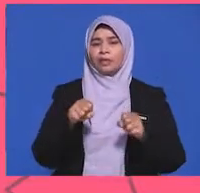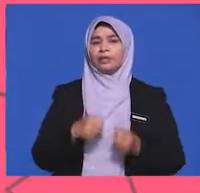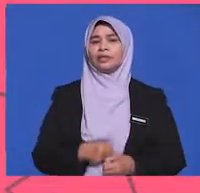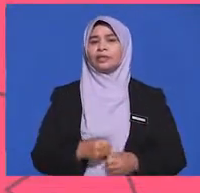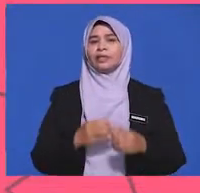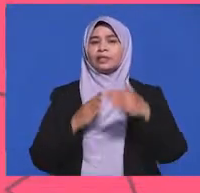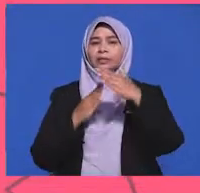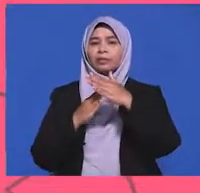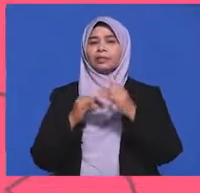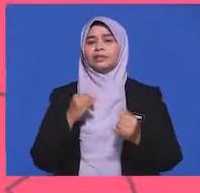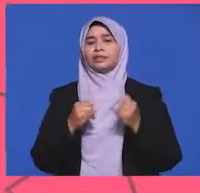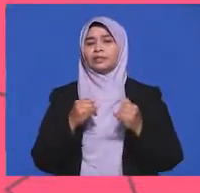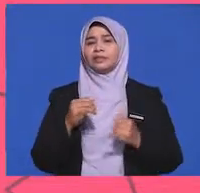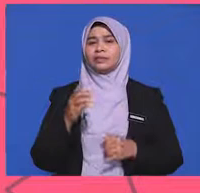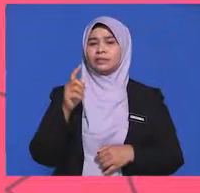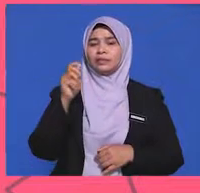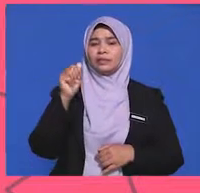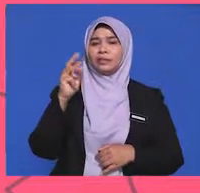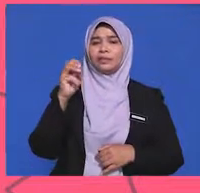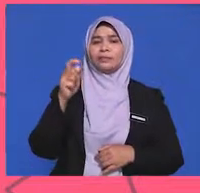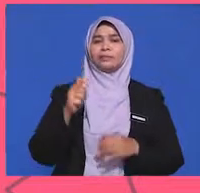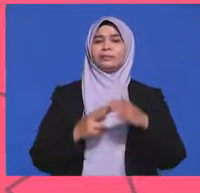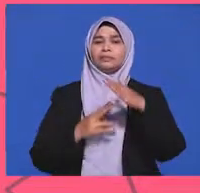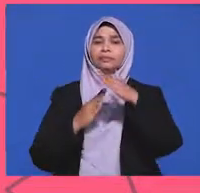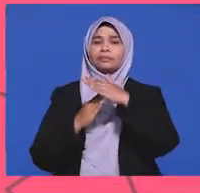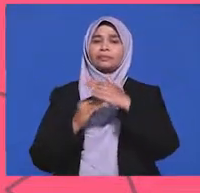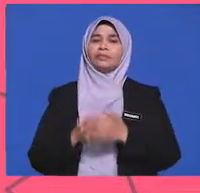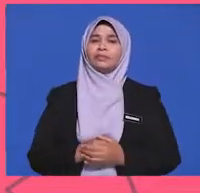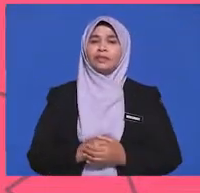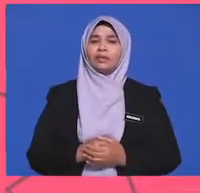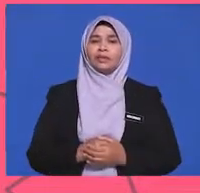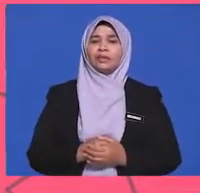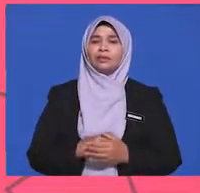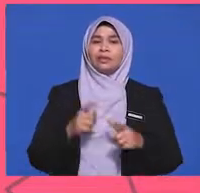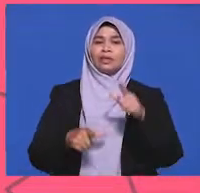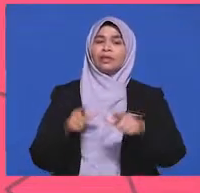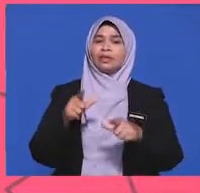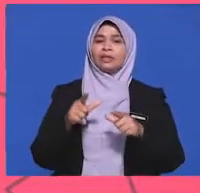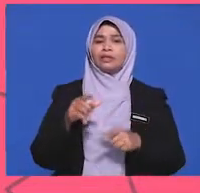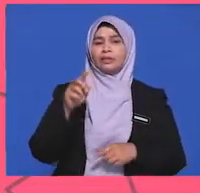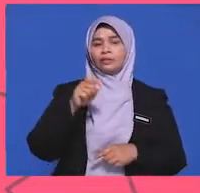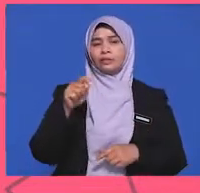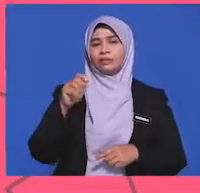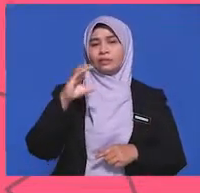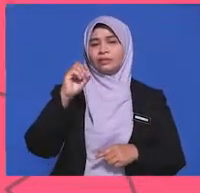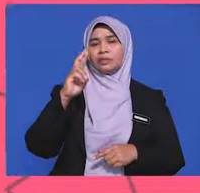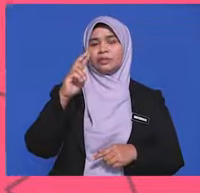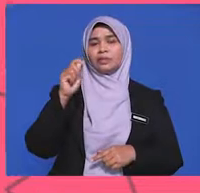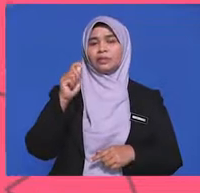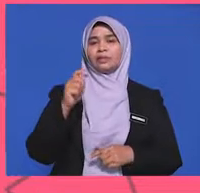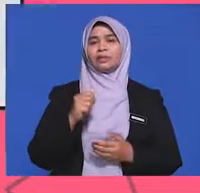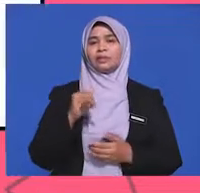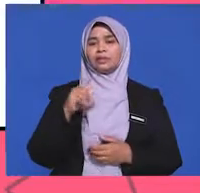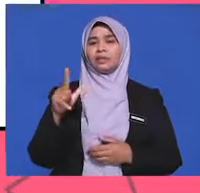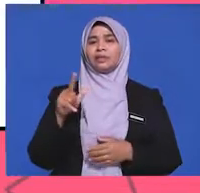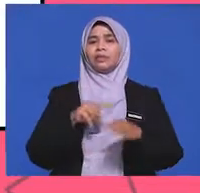maka output yang dipaparkan ialah layak mengundi. Tamat jika tamat.